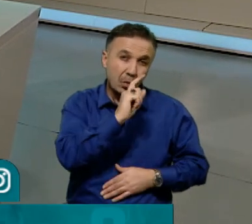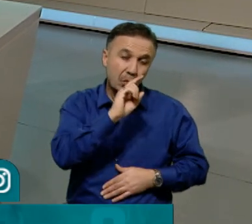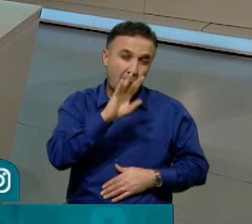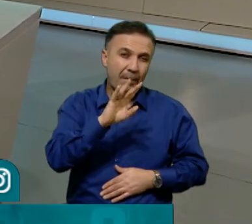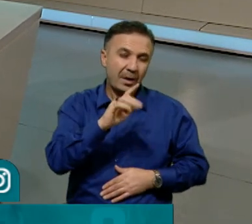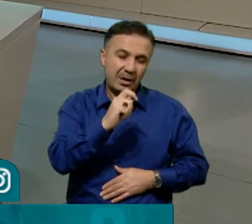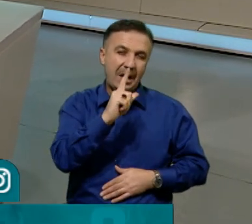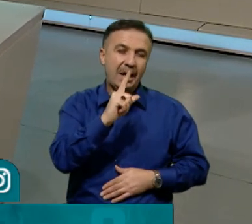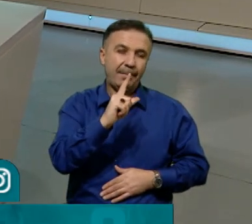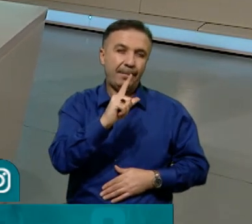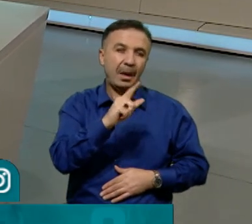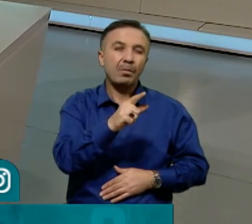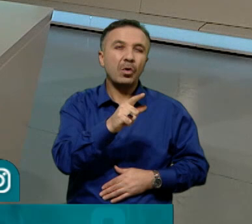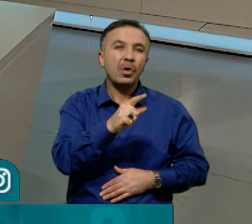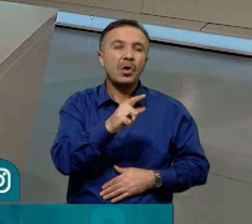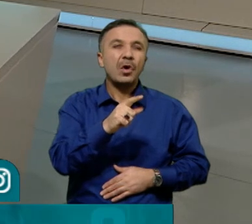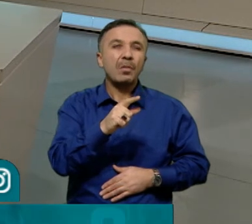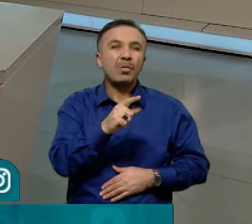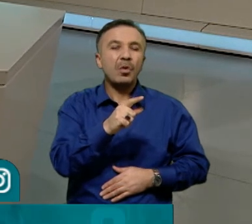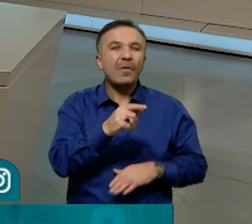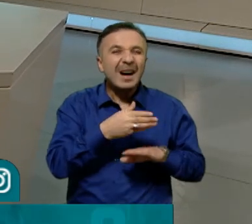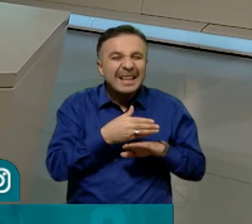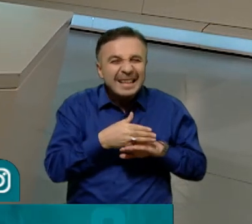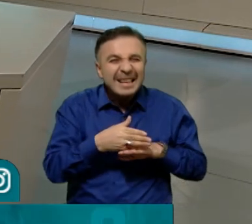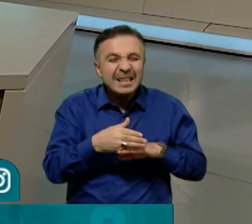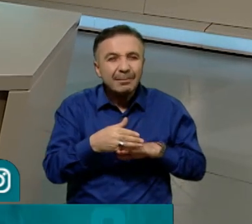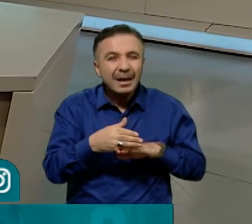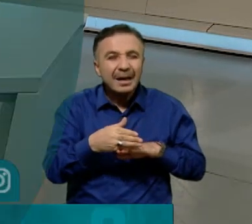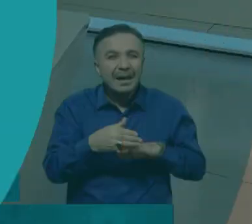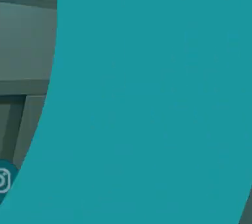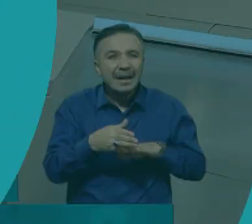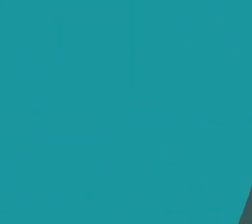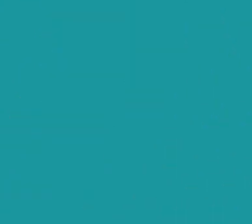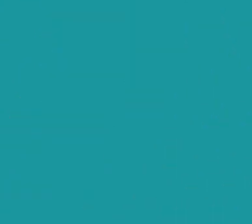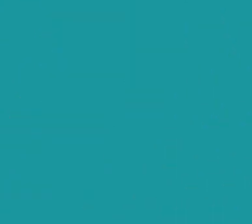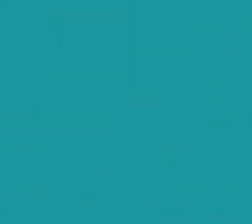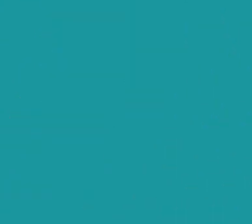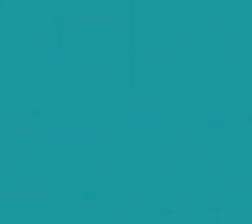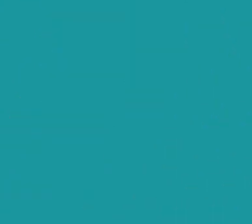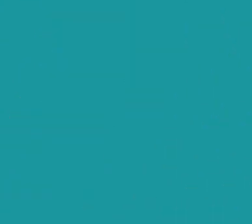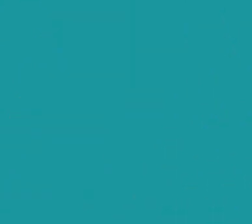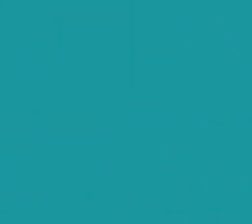vadeden doğan farktır ki bu dinen caizdir. Bunda sakınca yoktur. Peki, teşekkür ederiz.